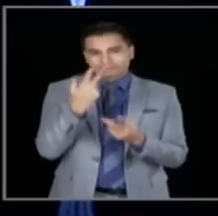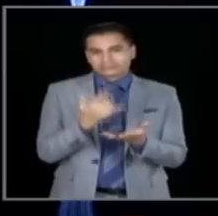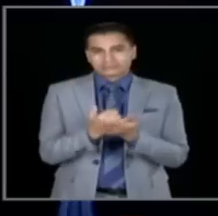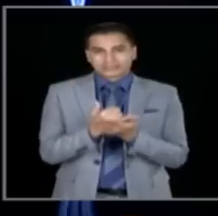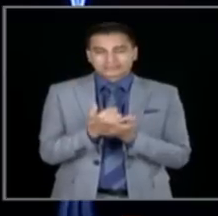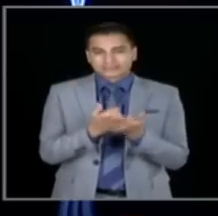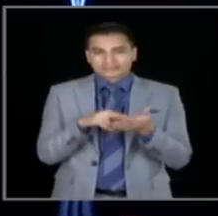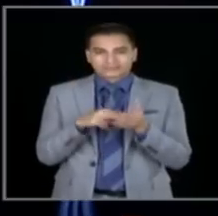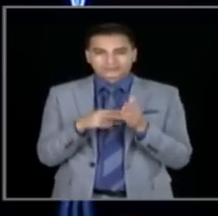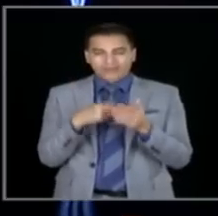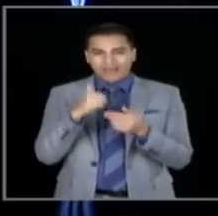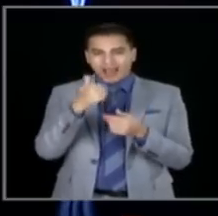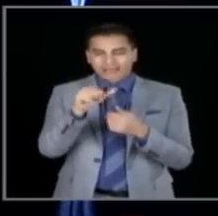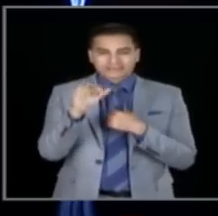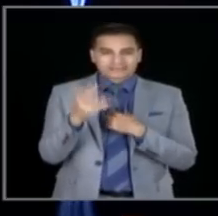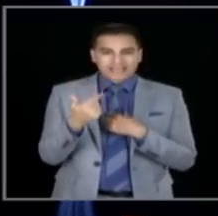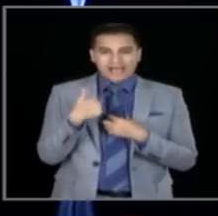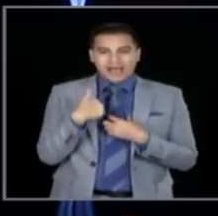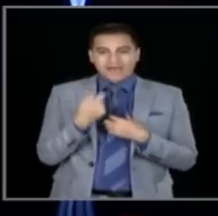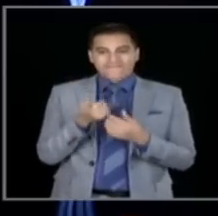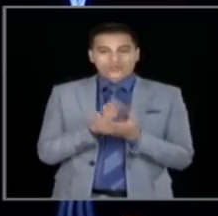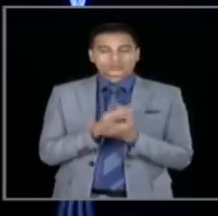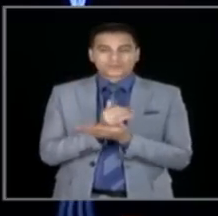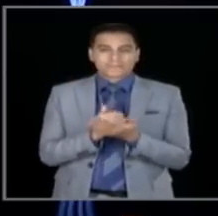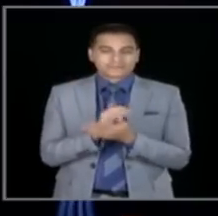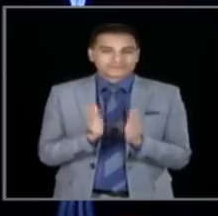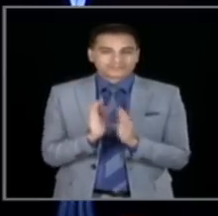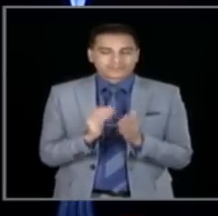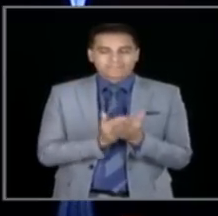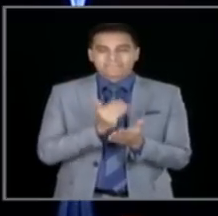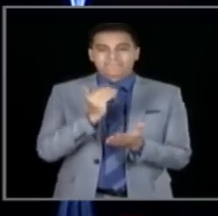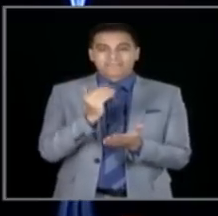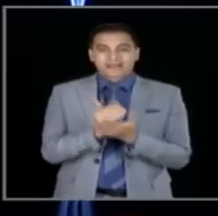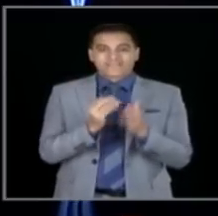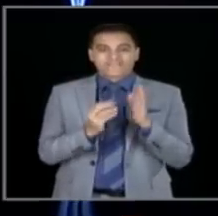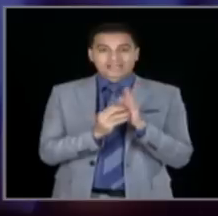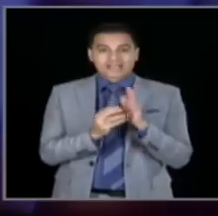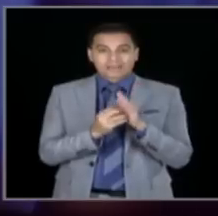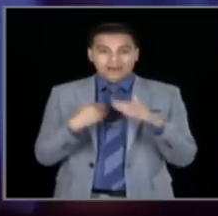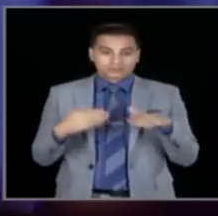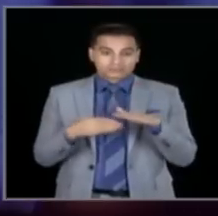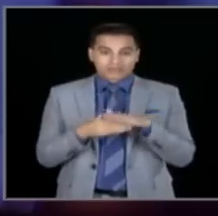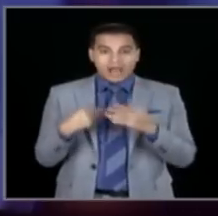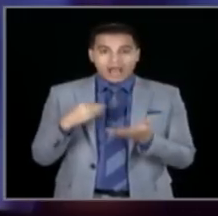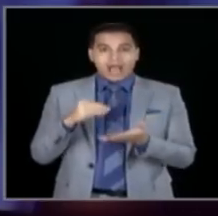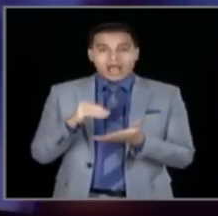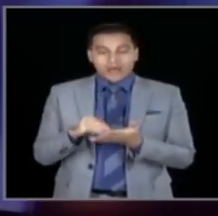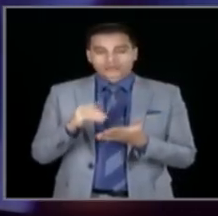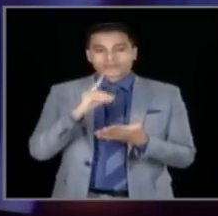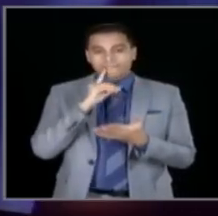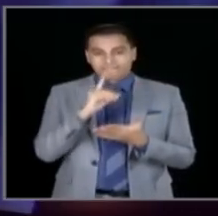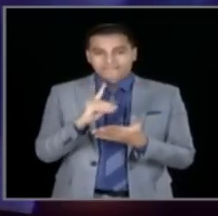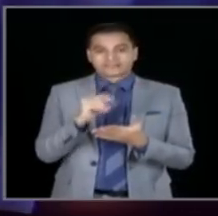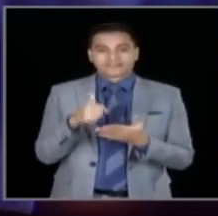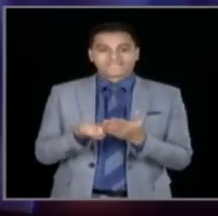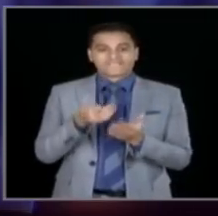ومش عارفين ازاي الخطوات وكده، فجت ليش الفرصة في المدارس للأسف. وفي الجامعات كنت حابب أشارك بس برضو للأسف